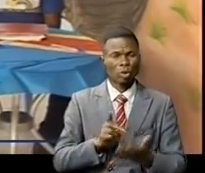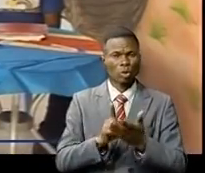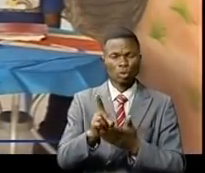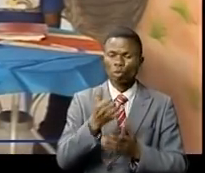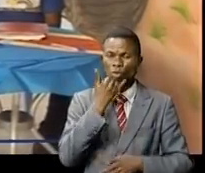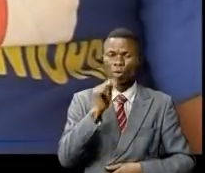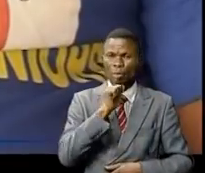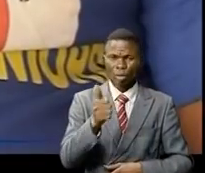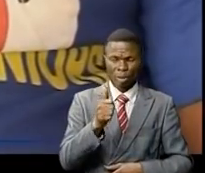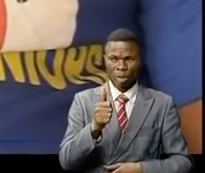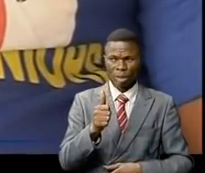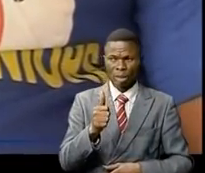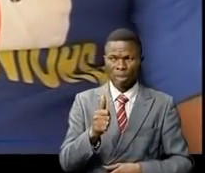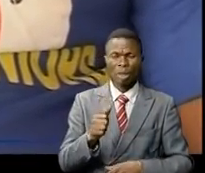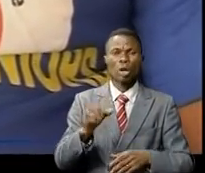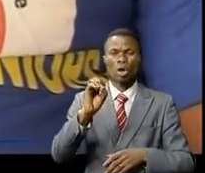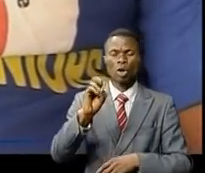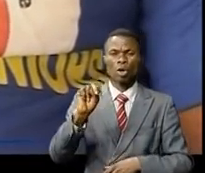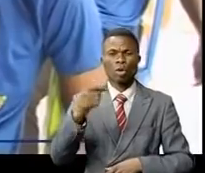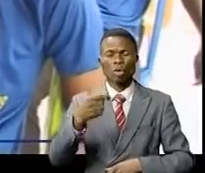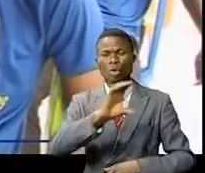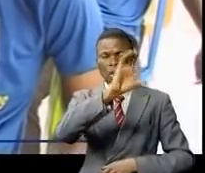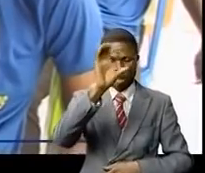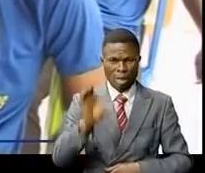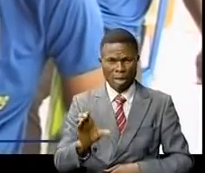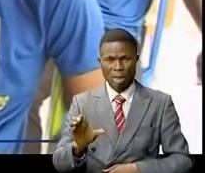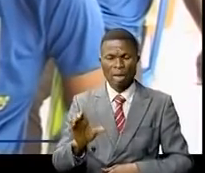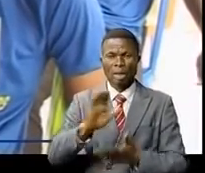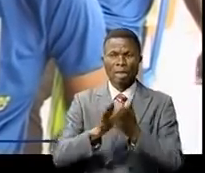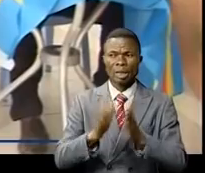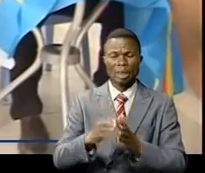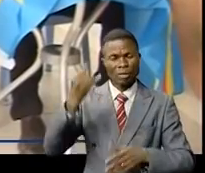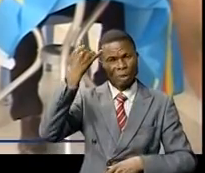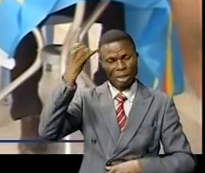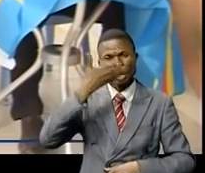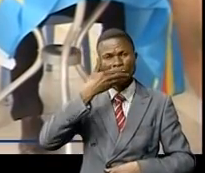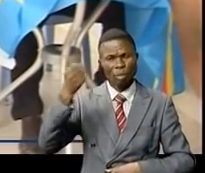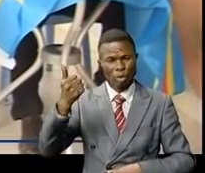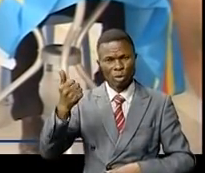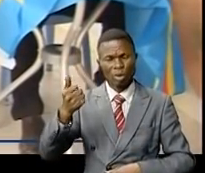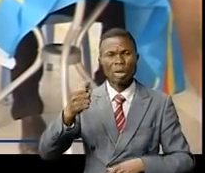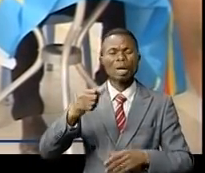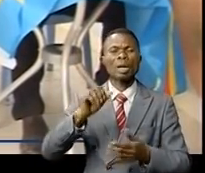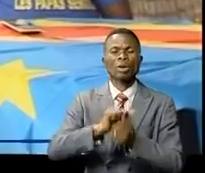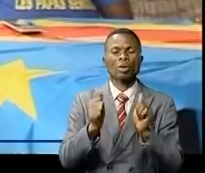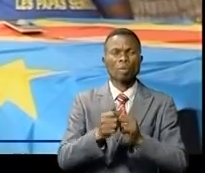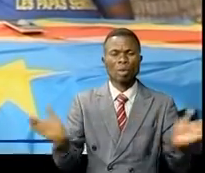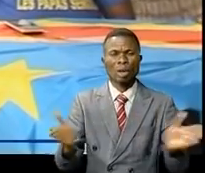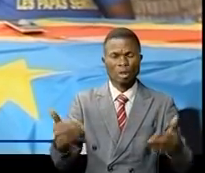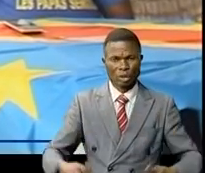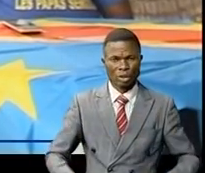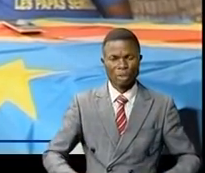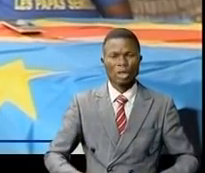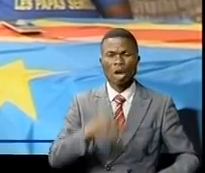une devise de la ngr consiel devenue toute une philosophie dans l'encadrement de jeunes orphelins fille